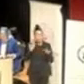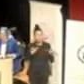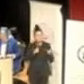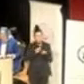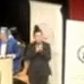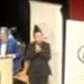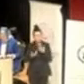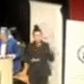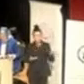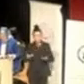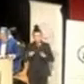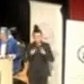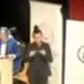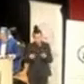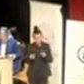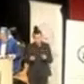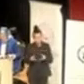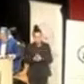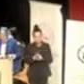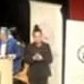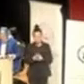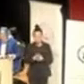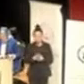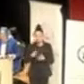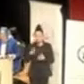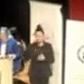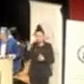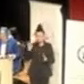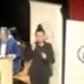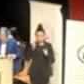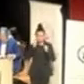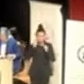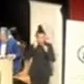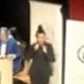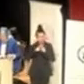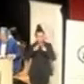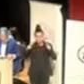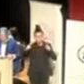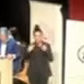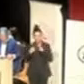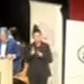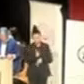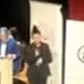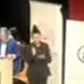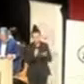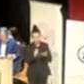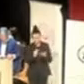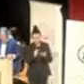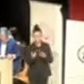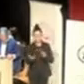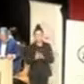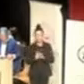verilebilir. Kaşif modüler yapıdadır. Dinamik ve geliştirilme açık bir yazılım entegrasyonuna uygundur. Kütüphane dışında